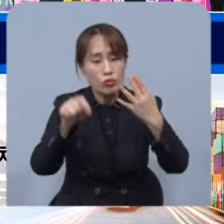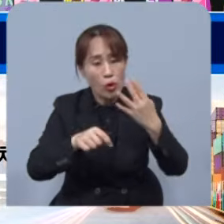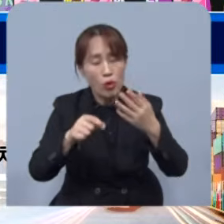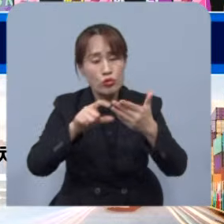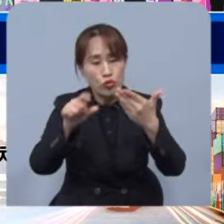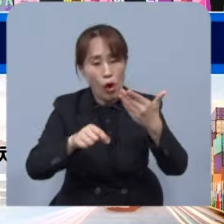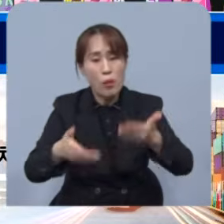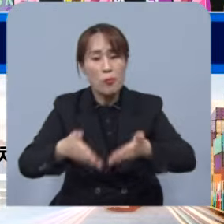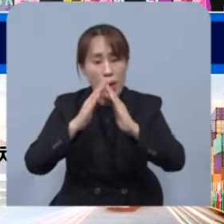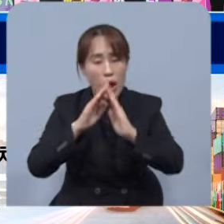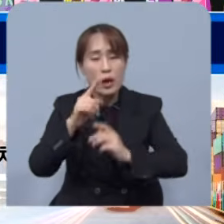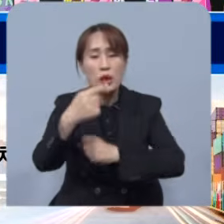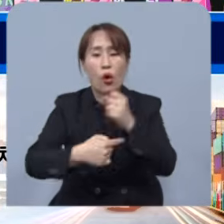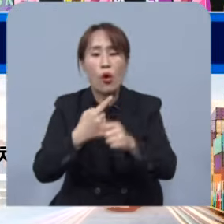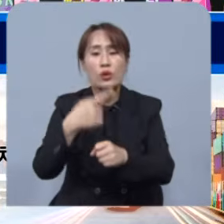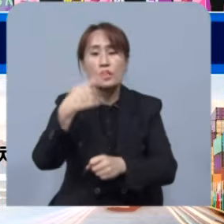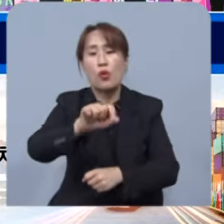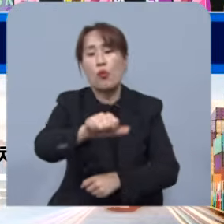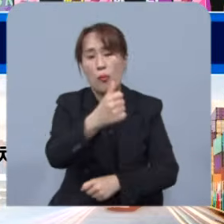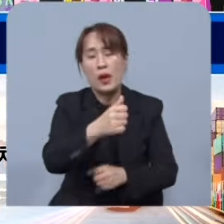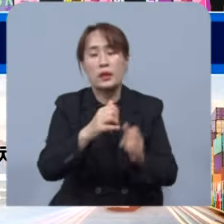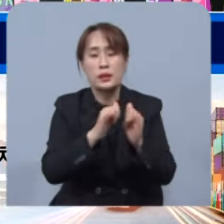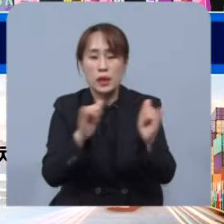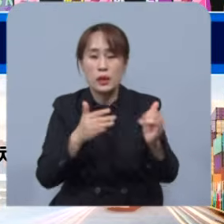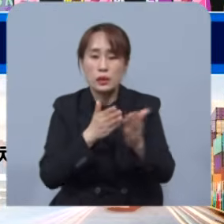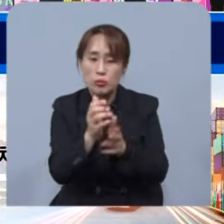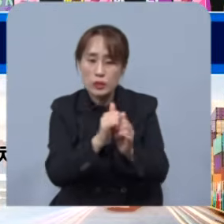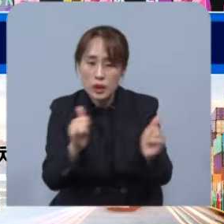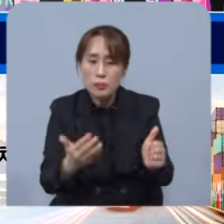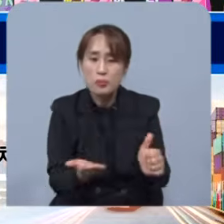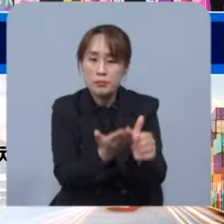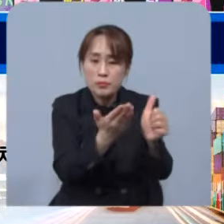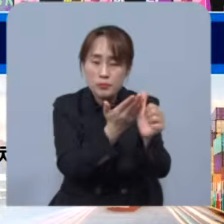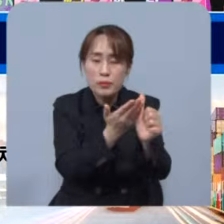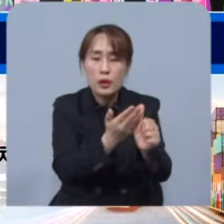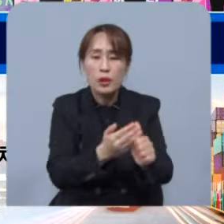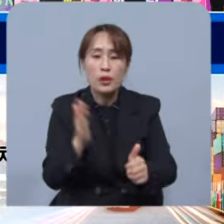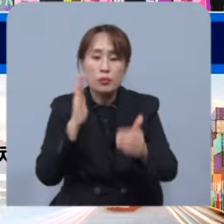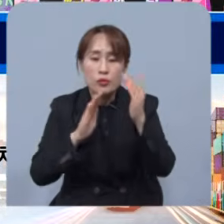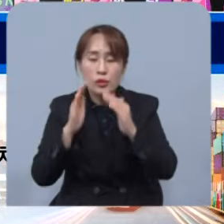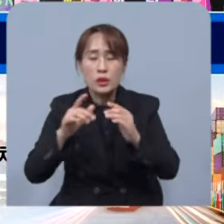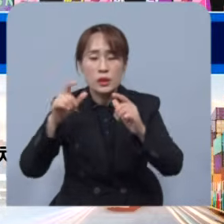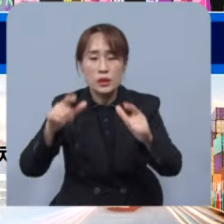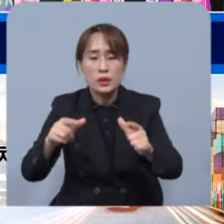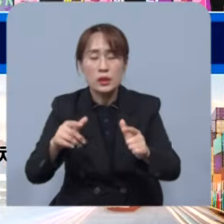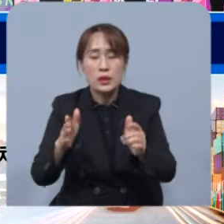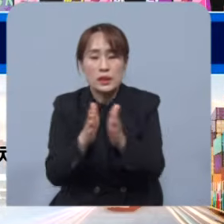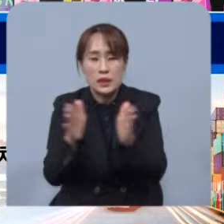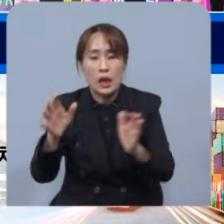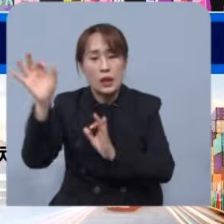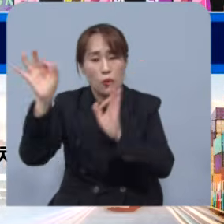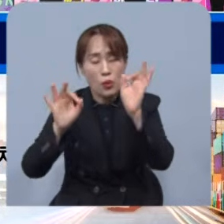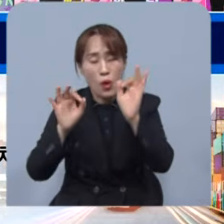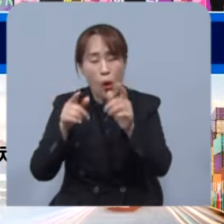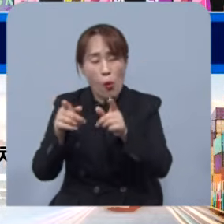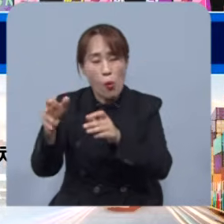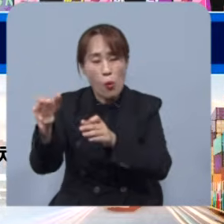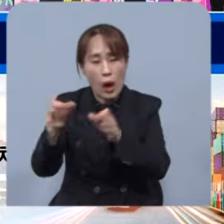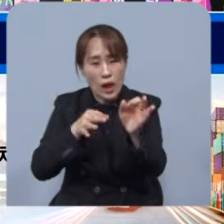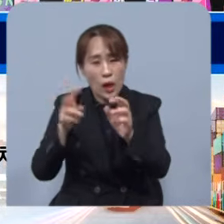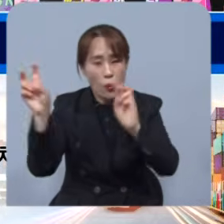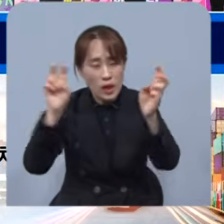설립하고 연간 1,500명 규모의 전문 인력을 양성하고 뷰티테크 스타트업도 지원해